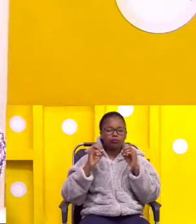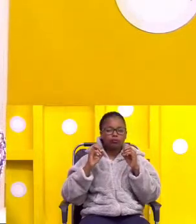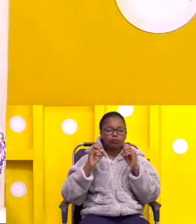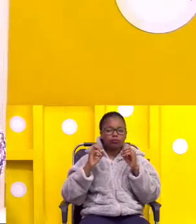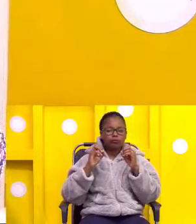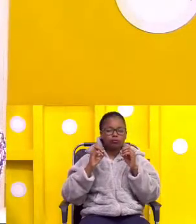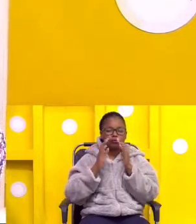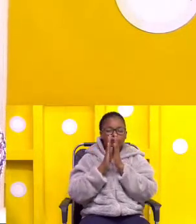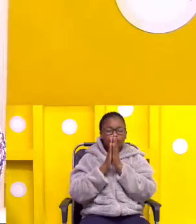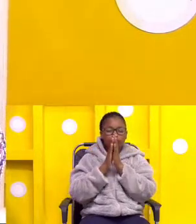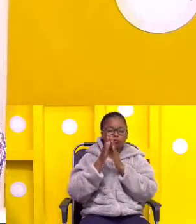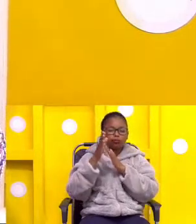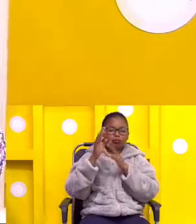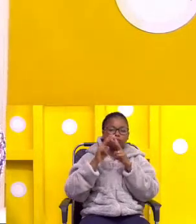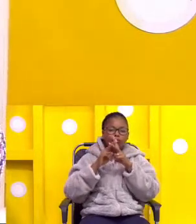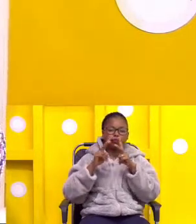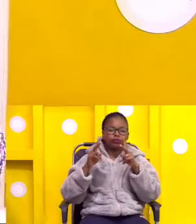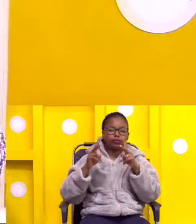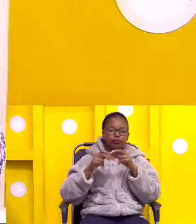Bwana asifiwe sana.